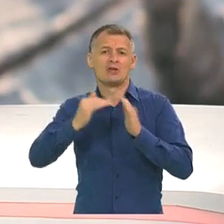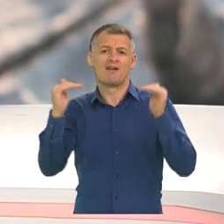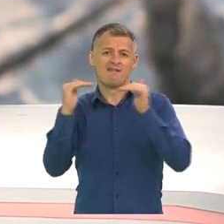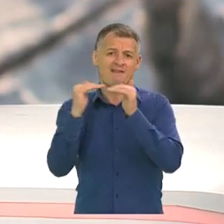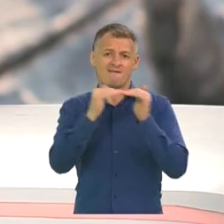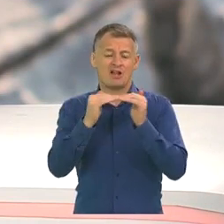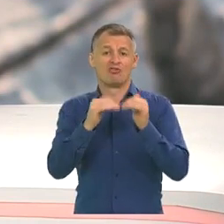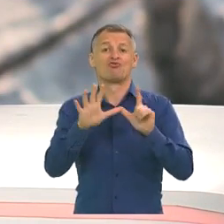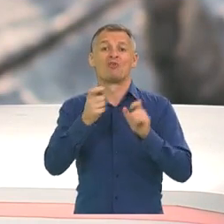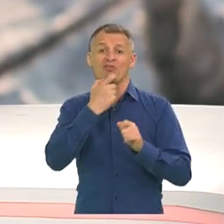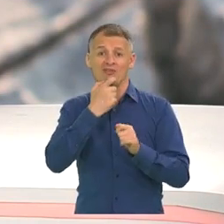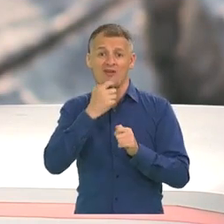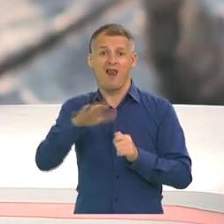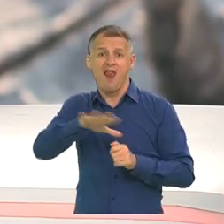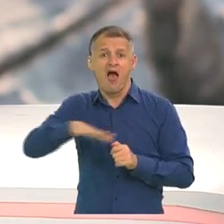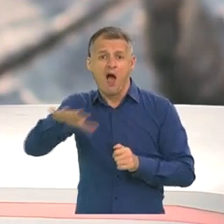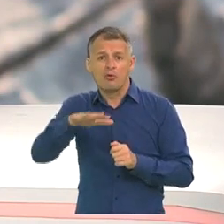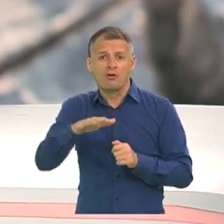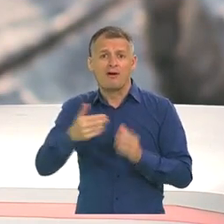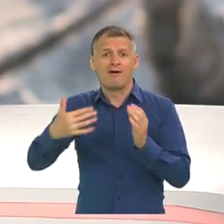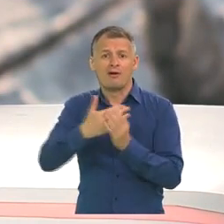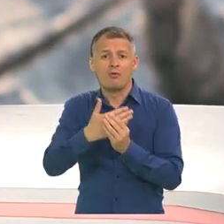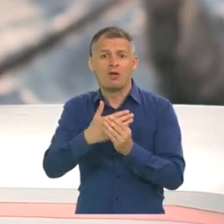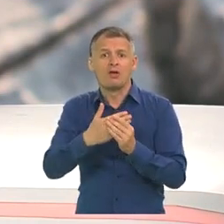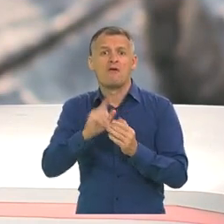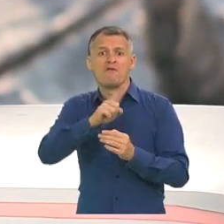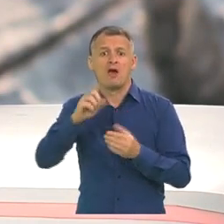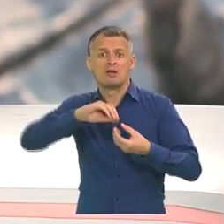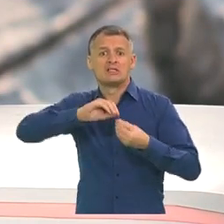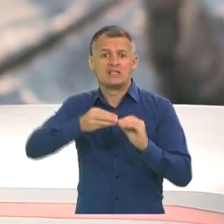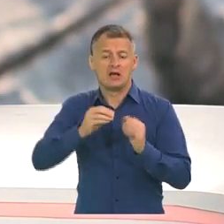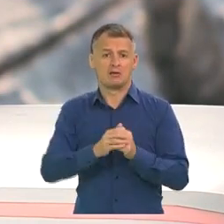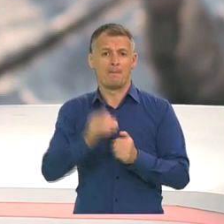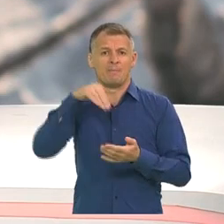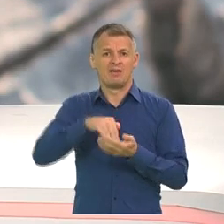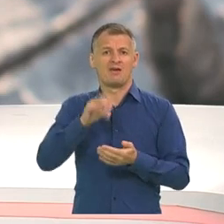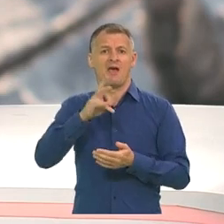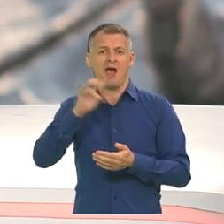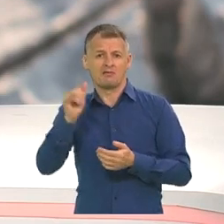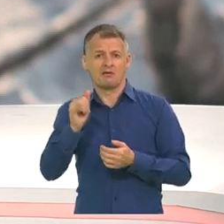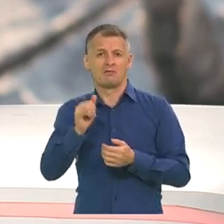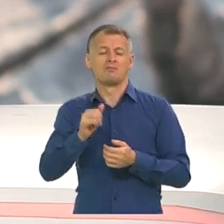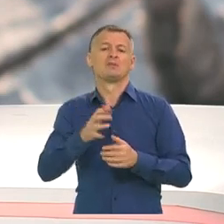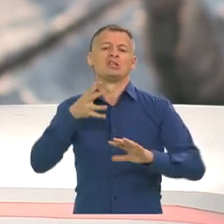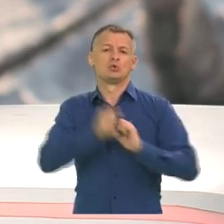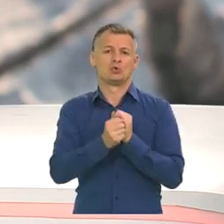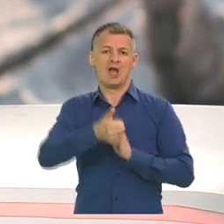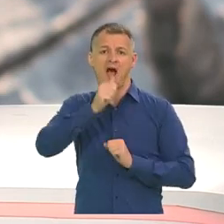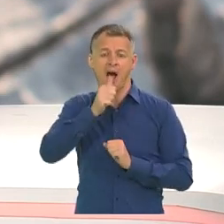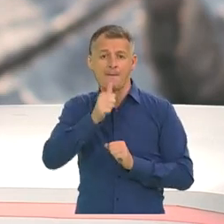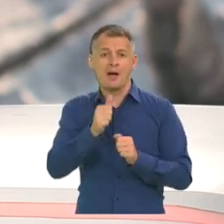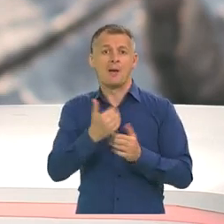ani. Lacurile, râurile seacă unul câte unul, iar peste 100.000 de hectare au fost purjolite. Apa pentru irigație